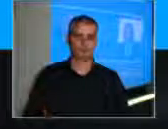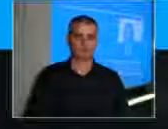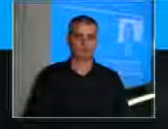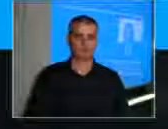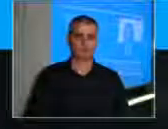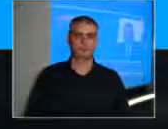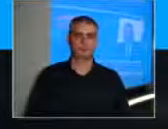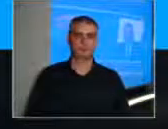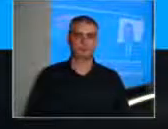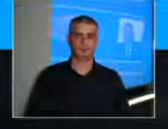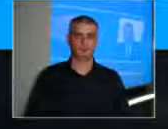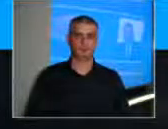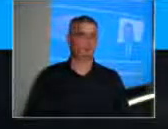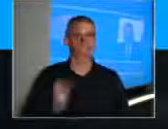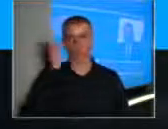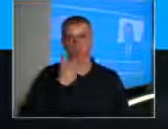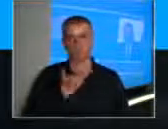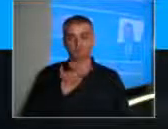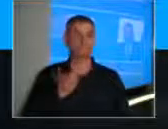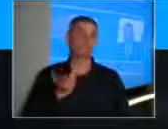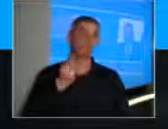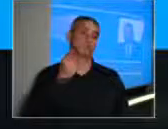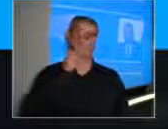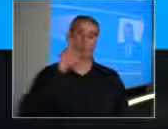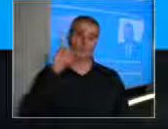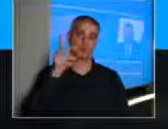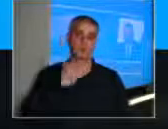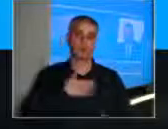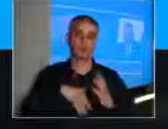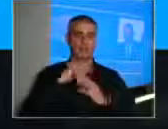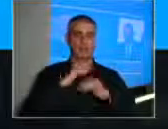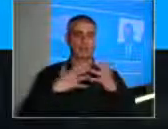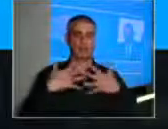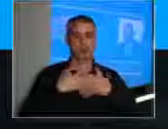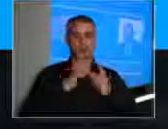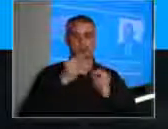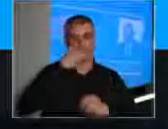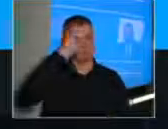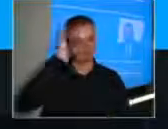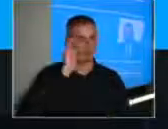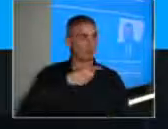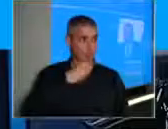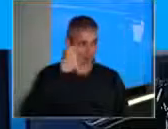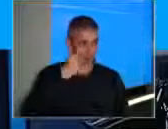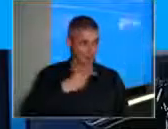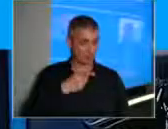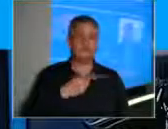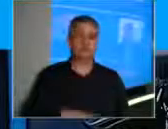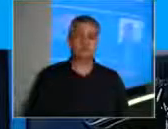אותנו? מה המסקנה? המסקנה היא שהוא כנראה בונה, זה קואליציה עתידית עם לפיד ו... גם אתה חושב. אני